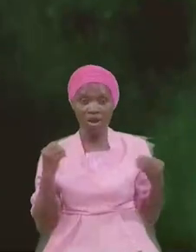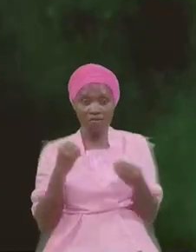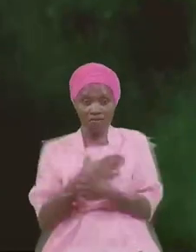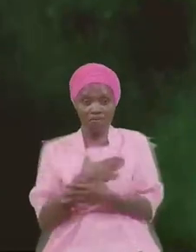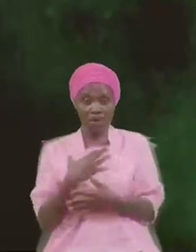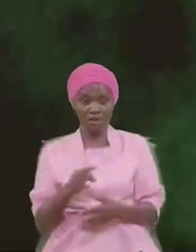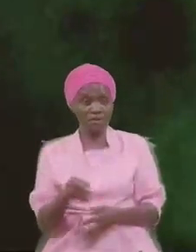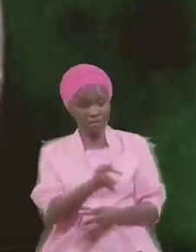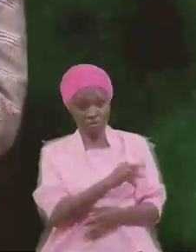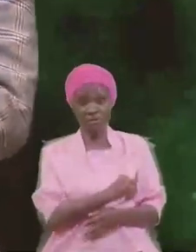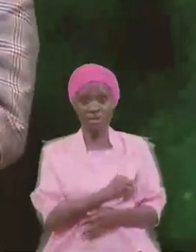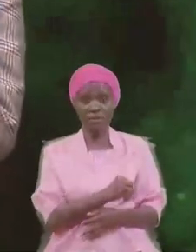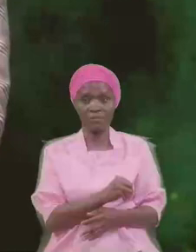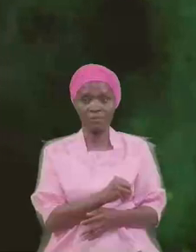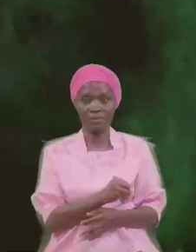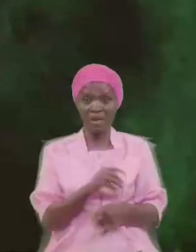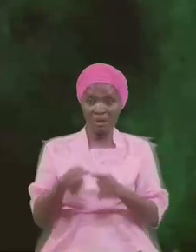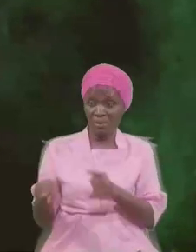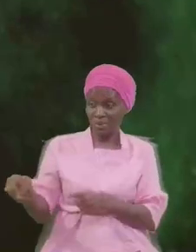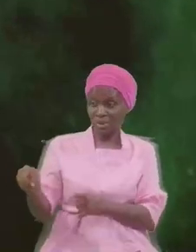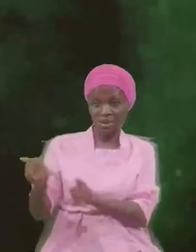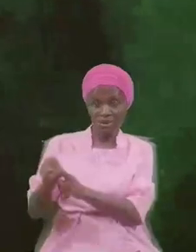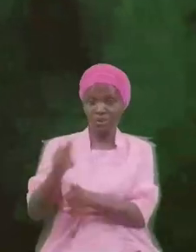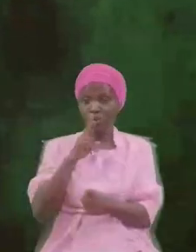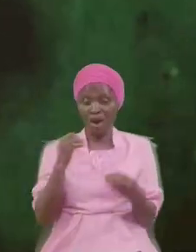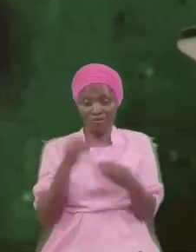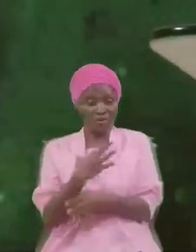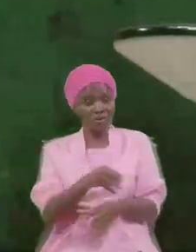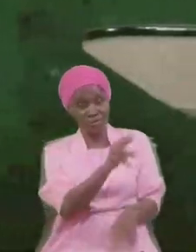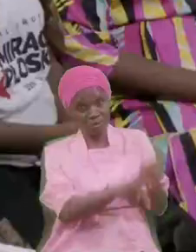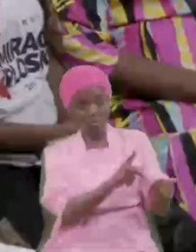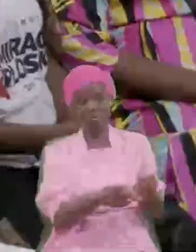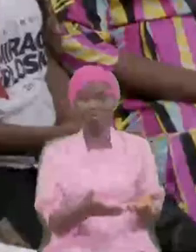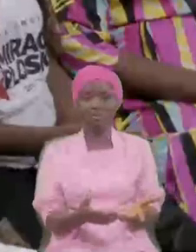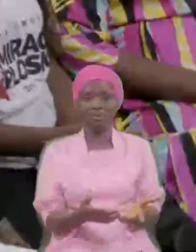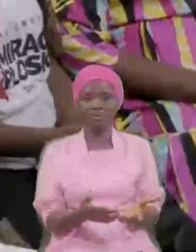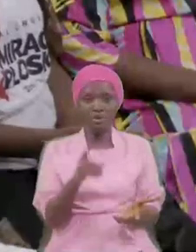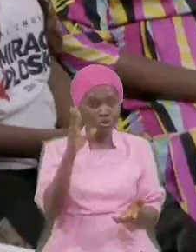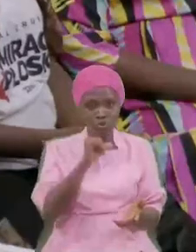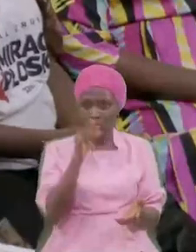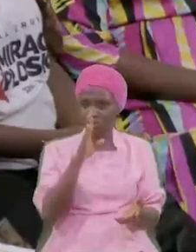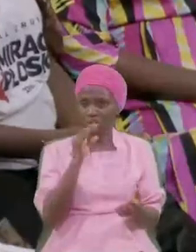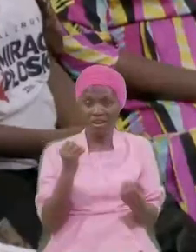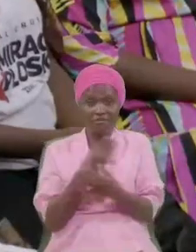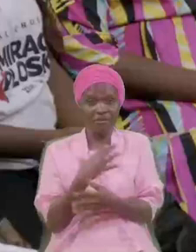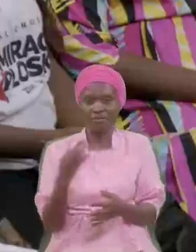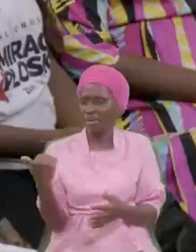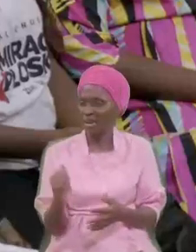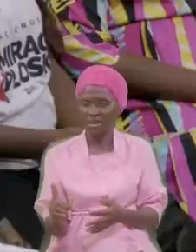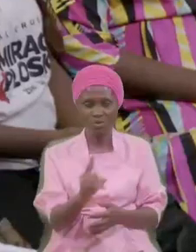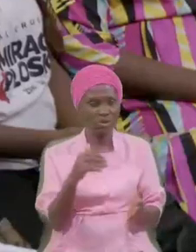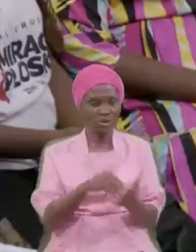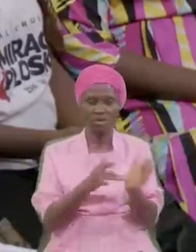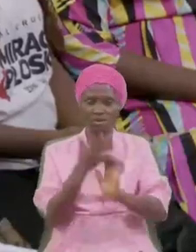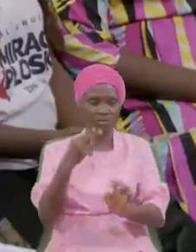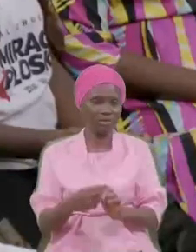entendu les grandes choses que le Seigneur a faites. Et là, ils ont peur des gens. Vous n'aurez plus peur au nom de Jésus. Je